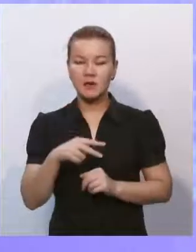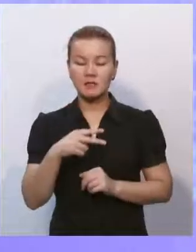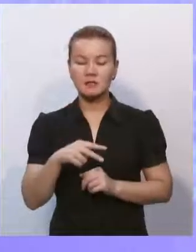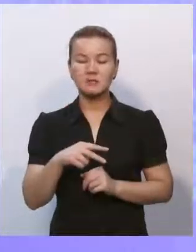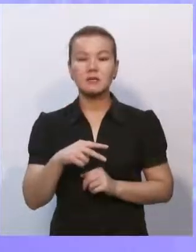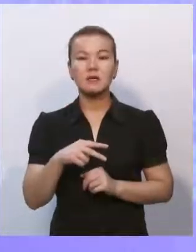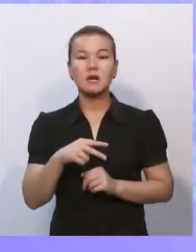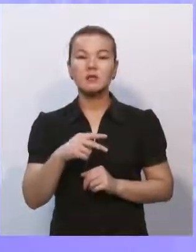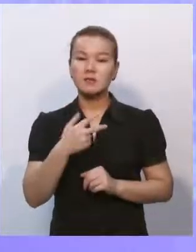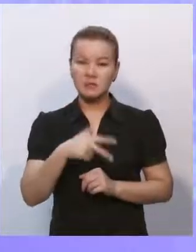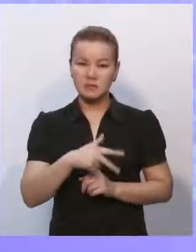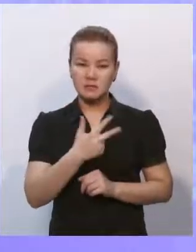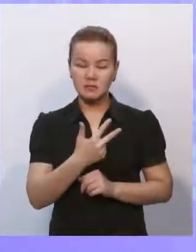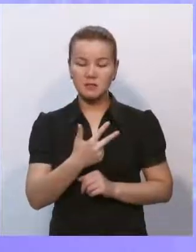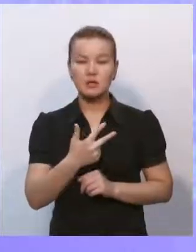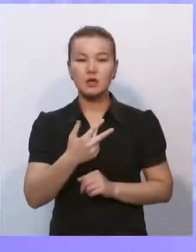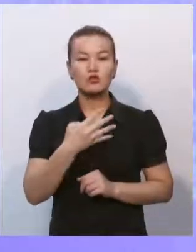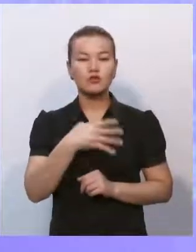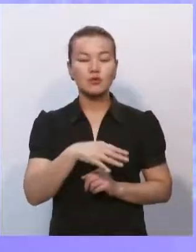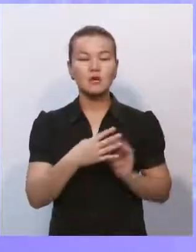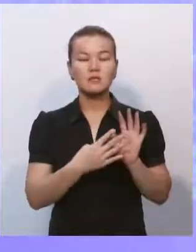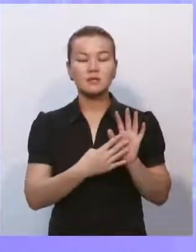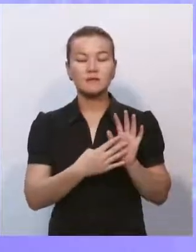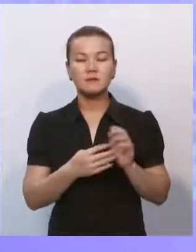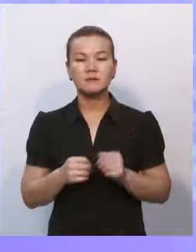2033 49